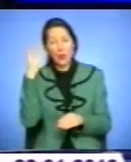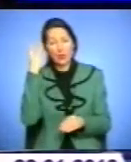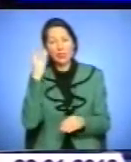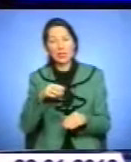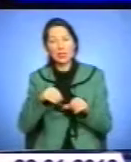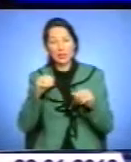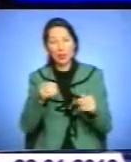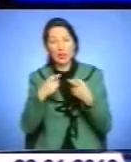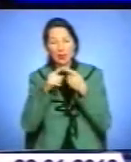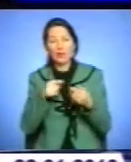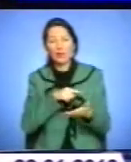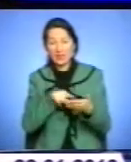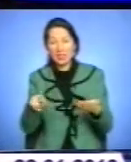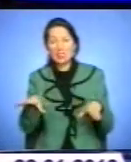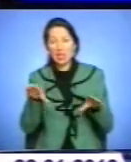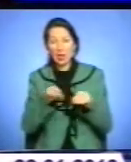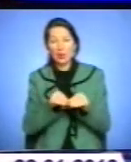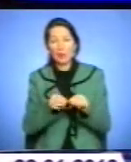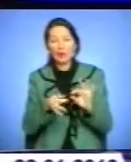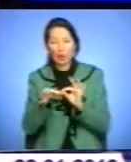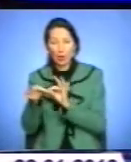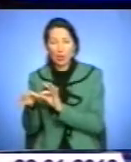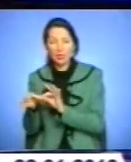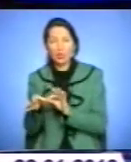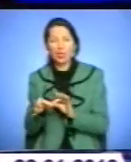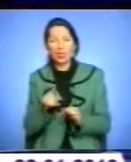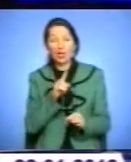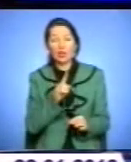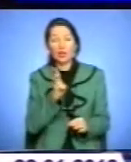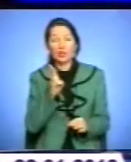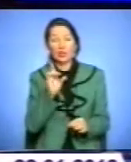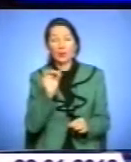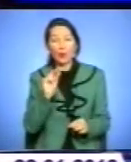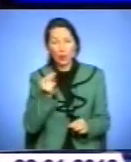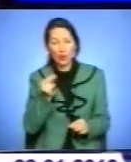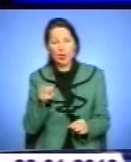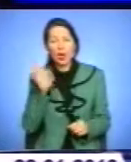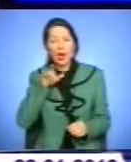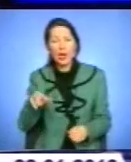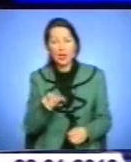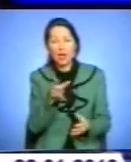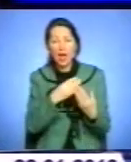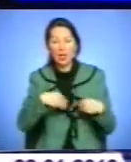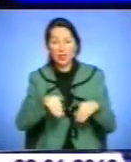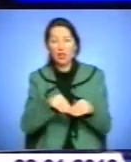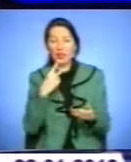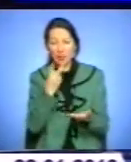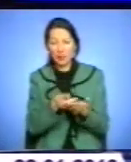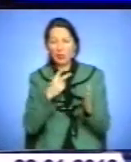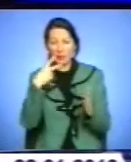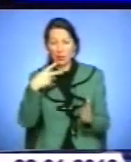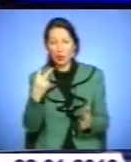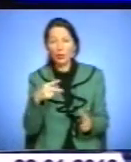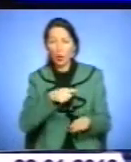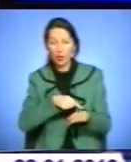акцію «Збруч. Ріка єднання» дивіться в інформаційному випуску «Вістей» о 22-й годині. А спецвипуск про святкування